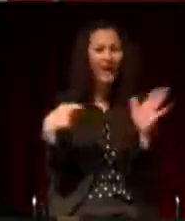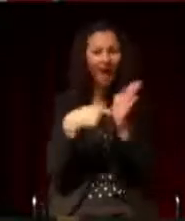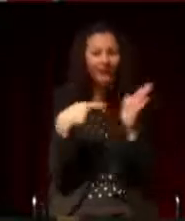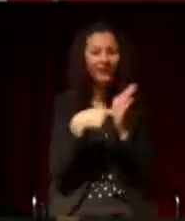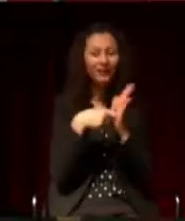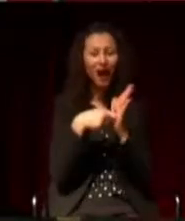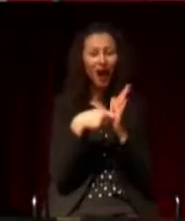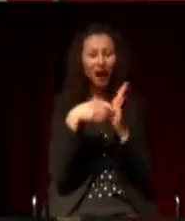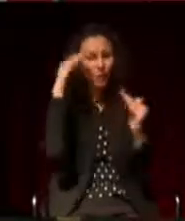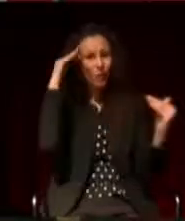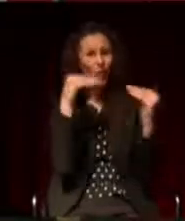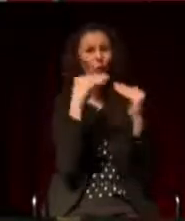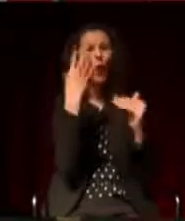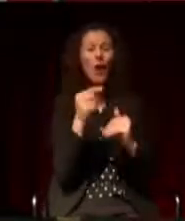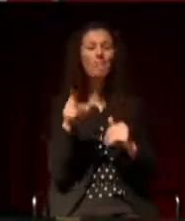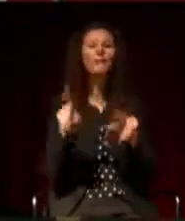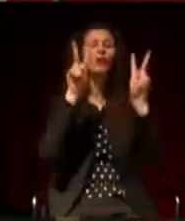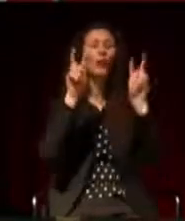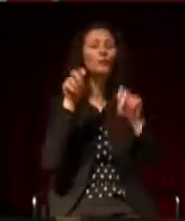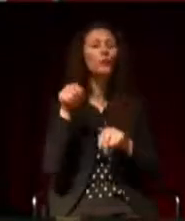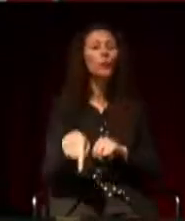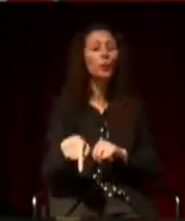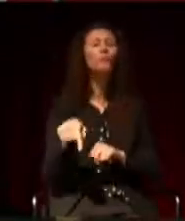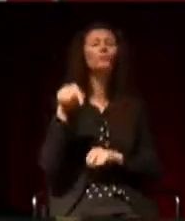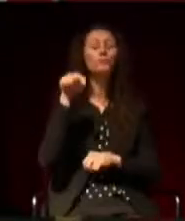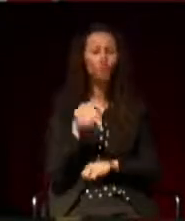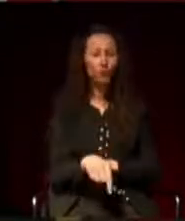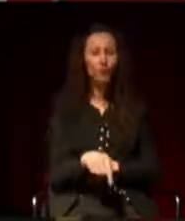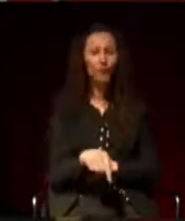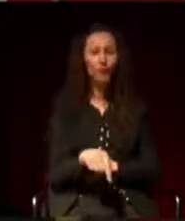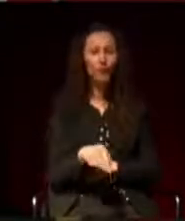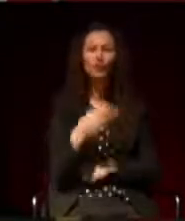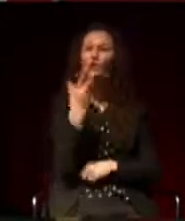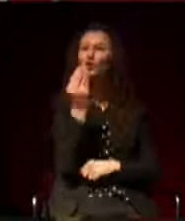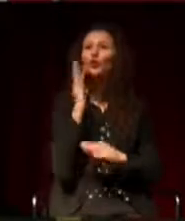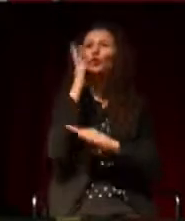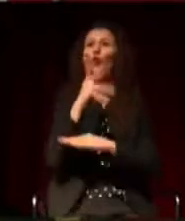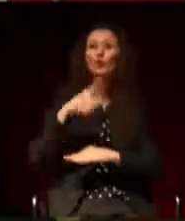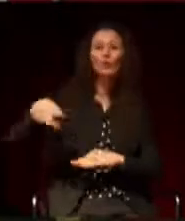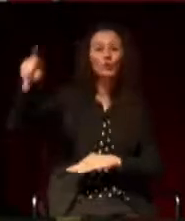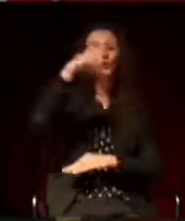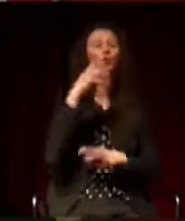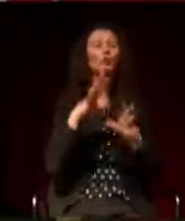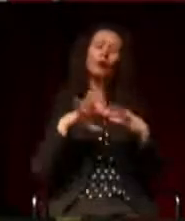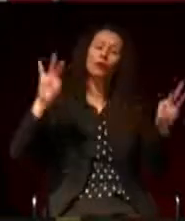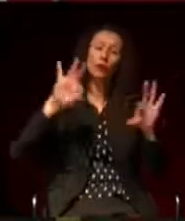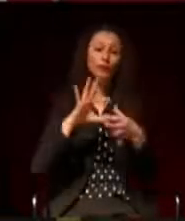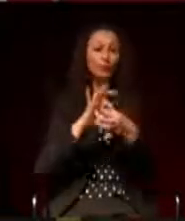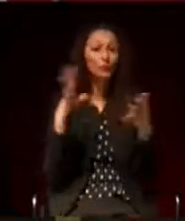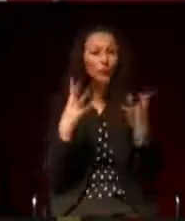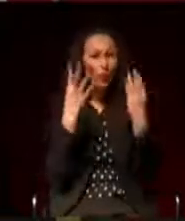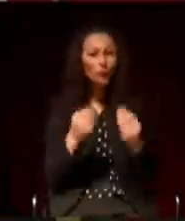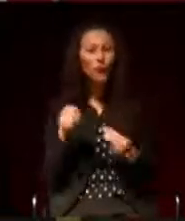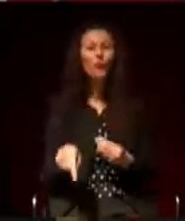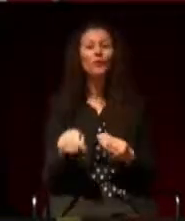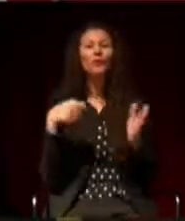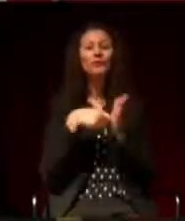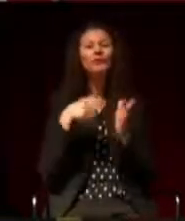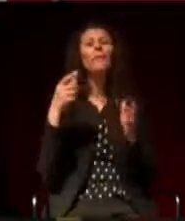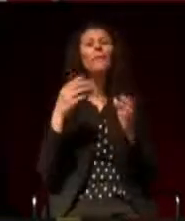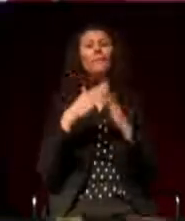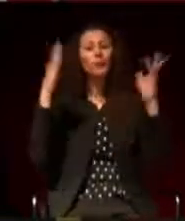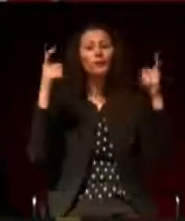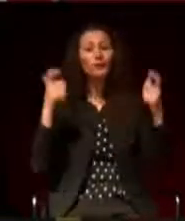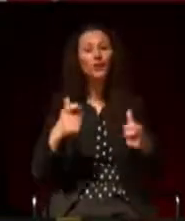adına muğlaklık oluşturulan bir meseleyi de burada çoğulcu bir şekilde halletmiş olduk. Bu anlamıyla başta